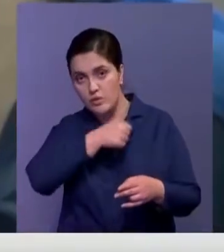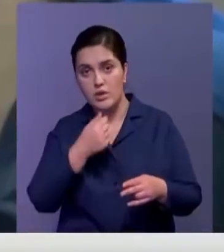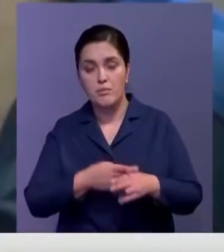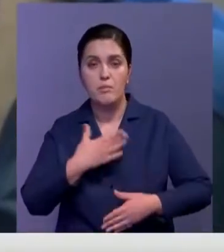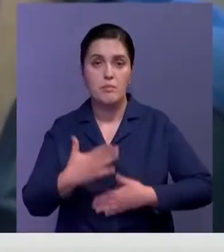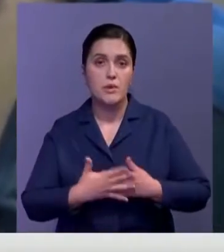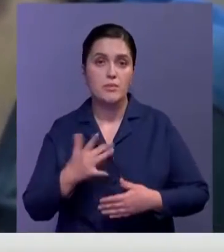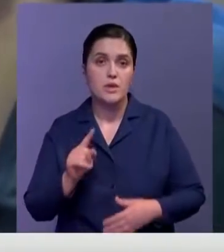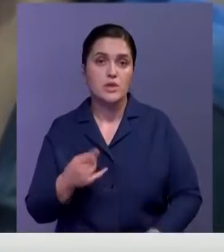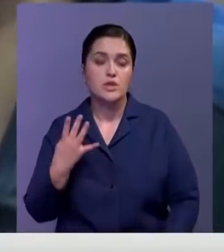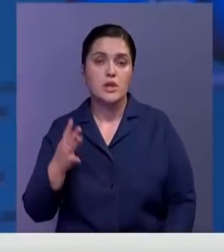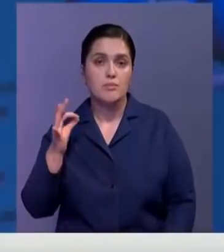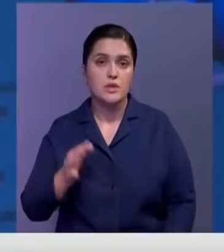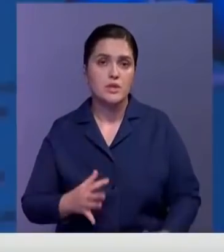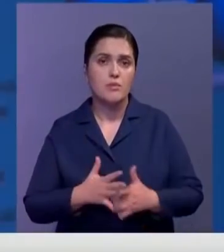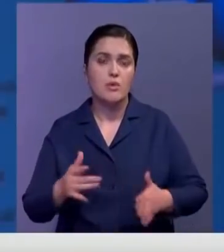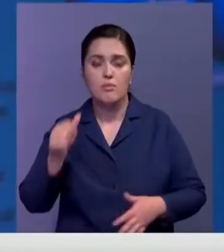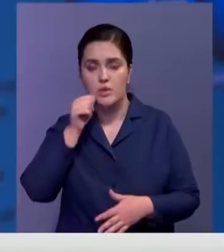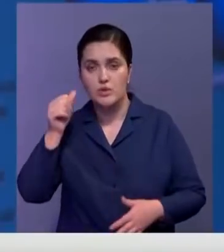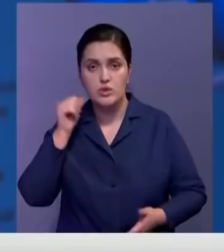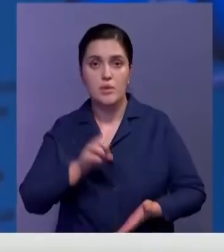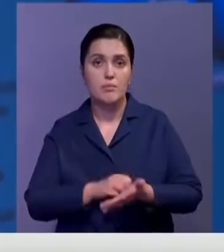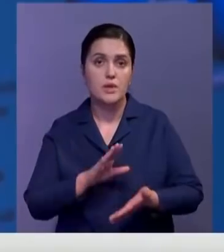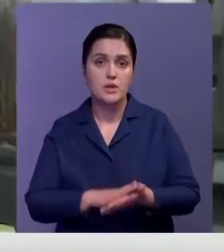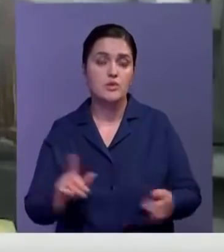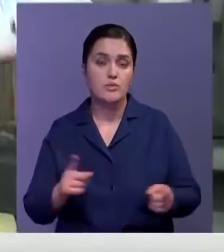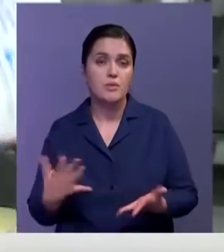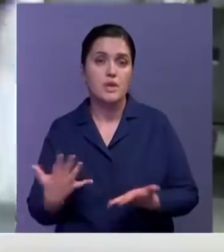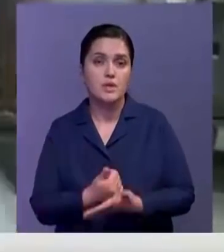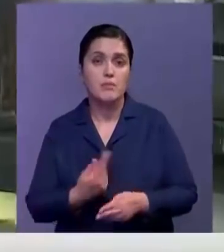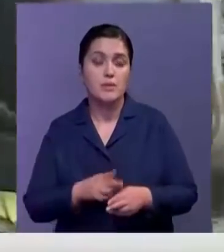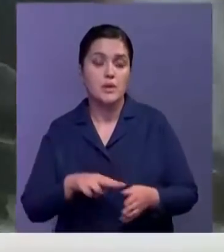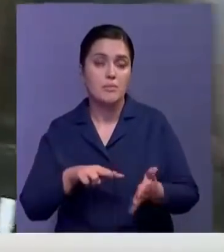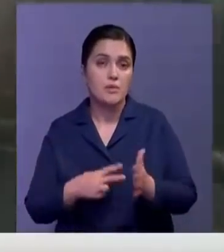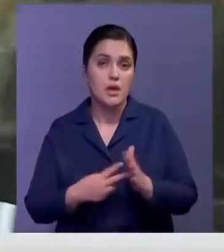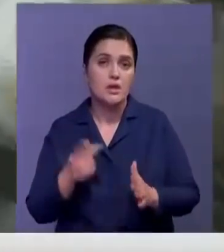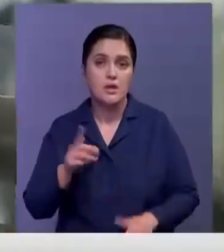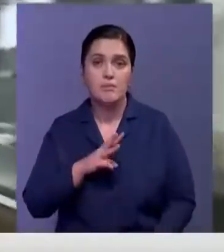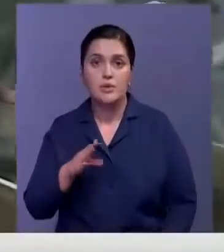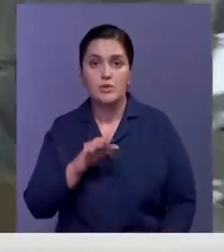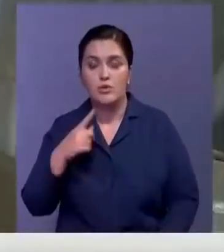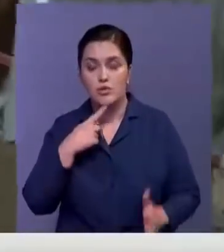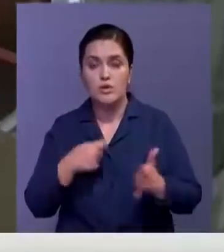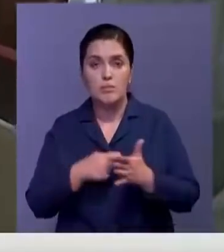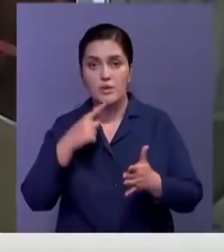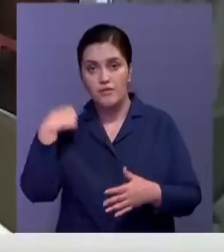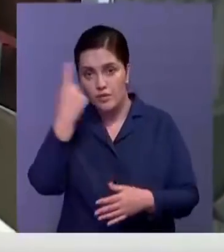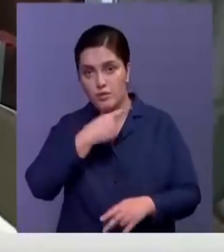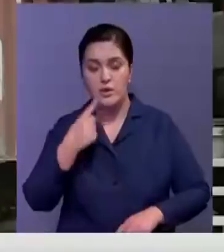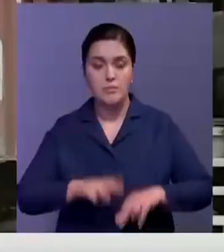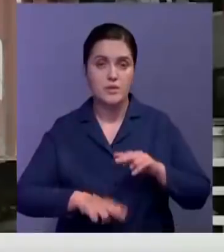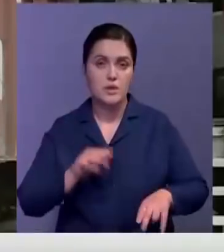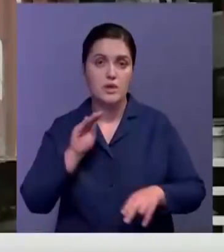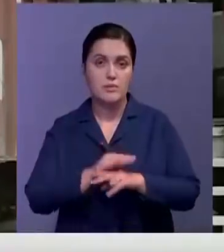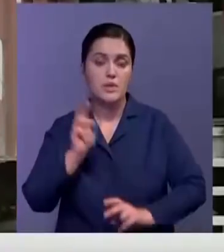на 5,4% больше предыдущих показателей. А чтобы достичь амбициозной планки в 1 миллион тонн удобрений в год, построят